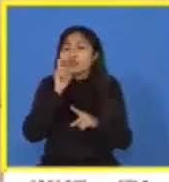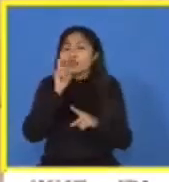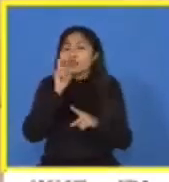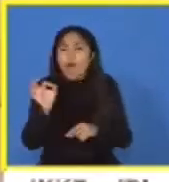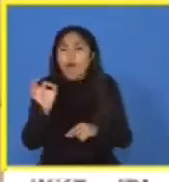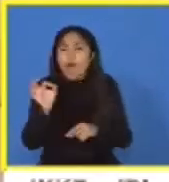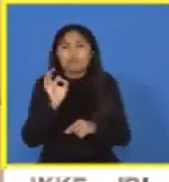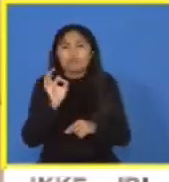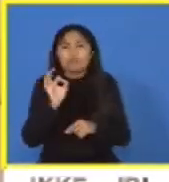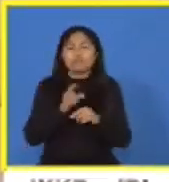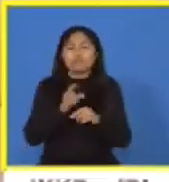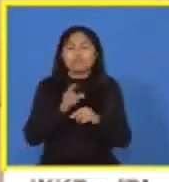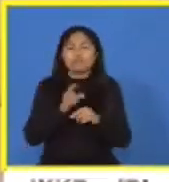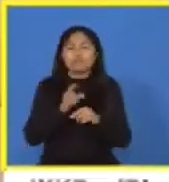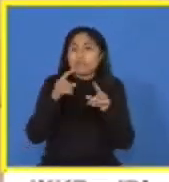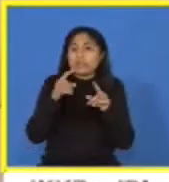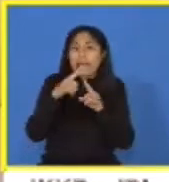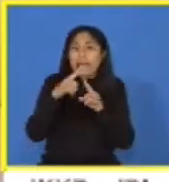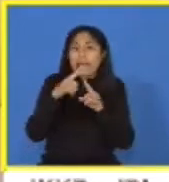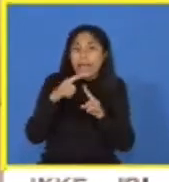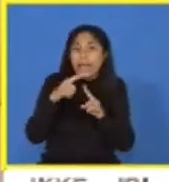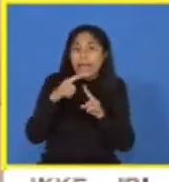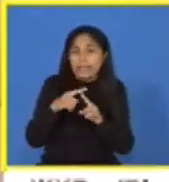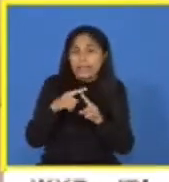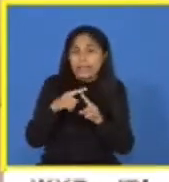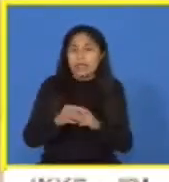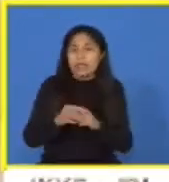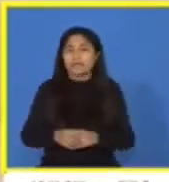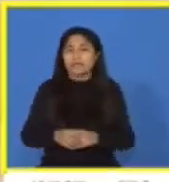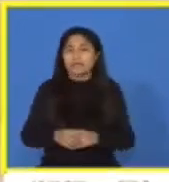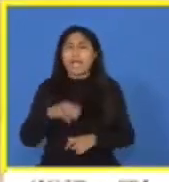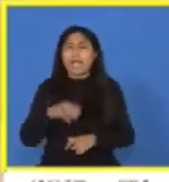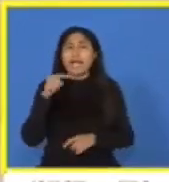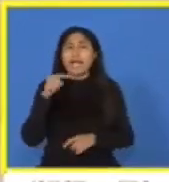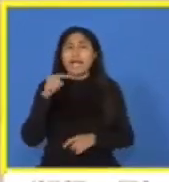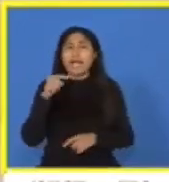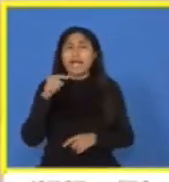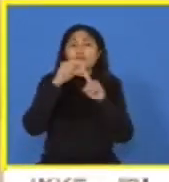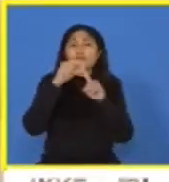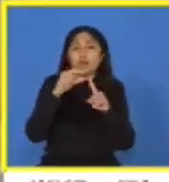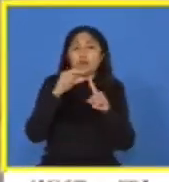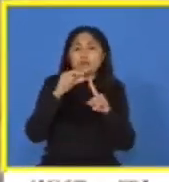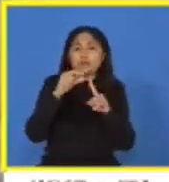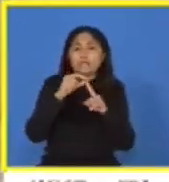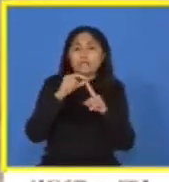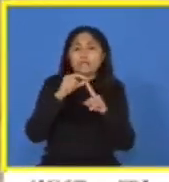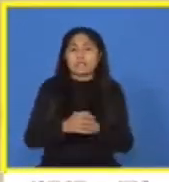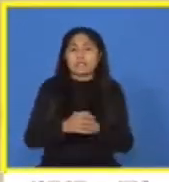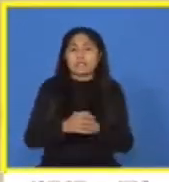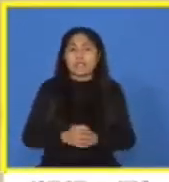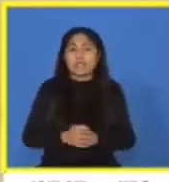target nasional itu. Ya. Nah, dari sisi promosi, artinya bahwa kita harapkan